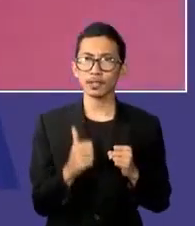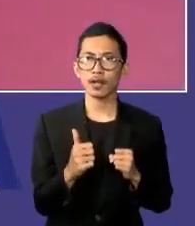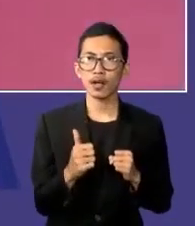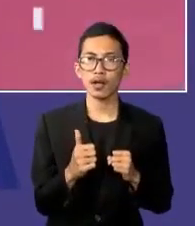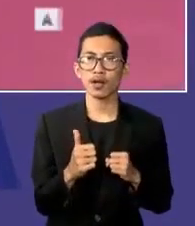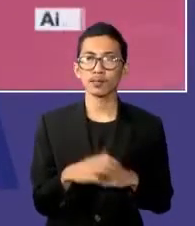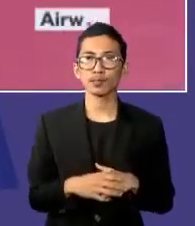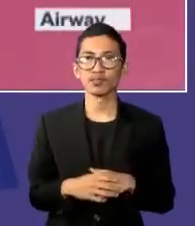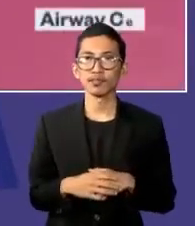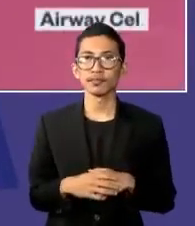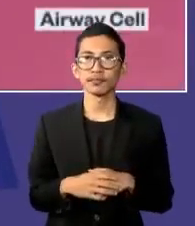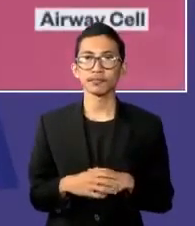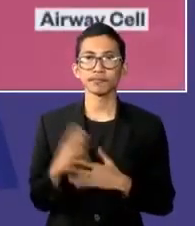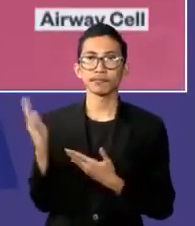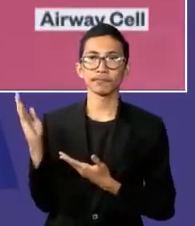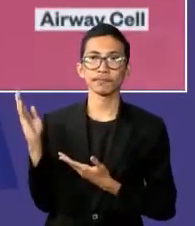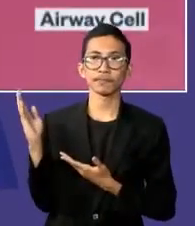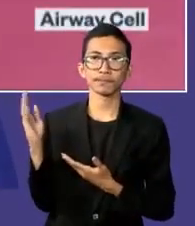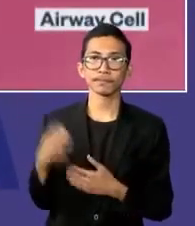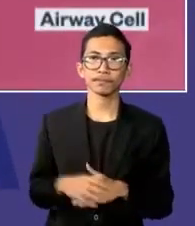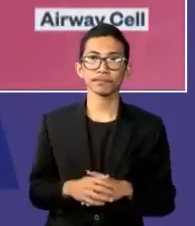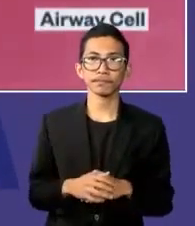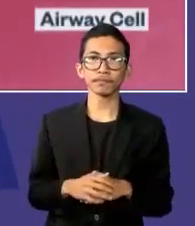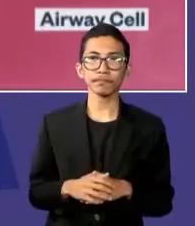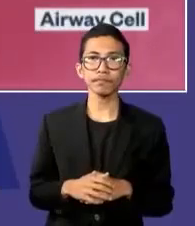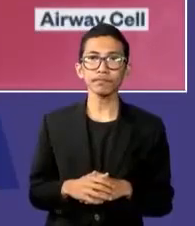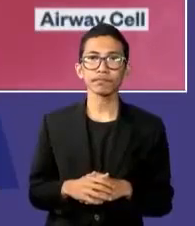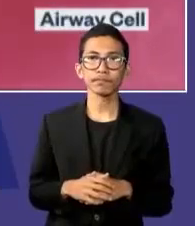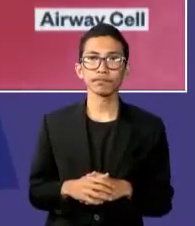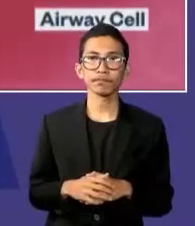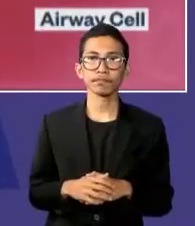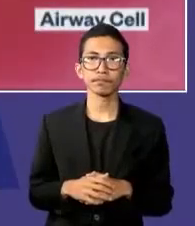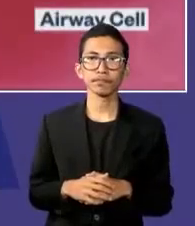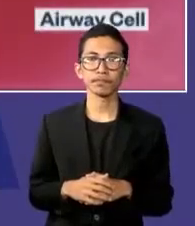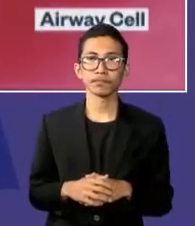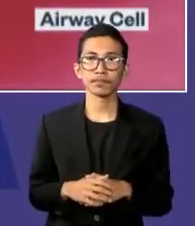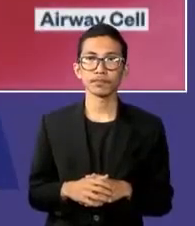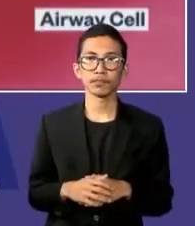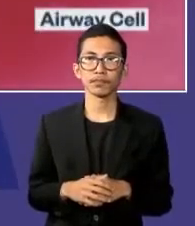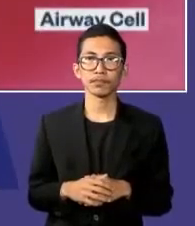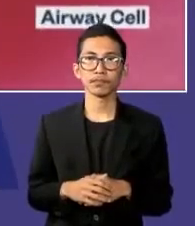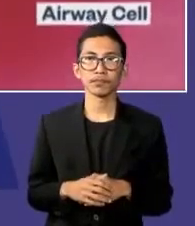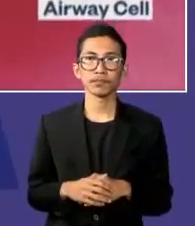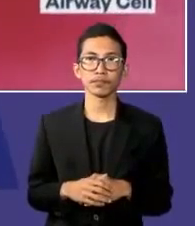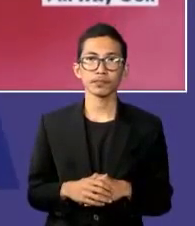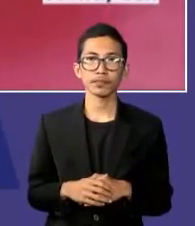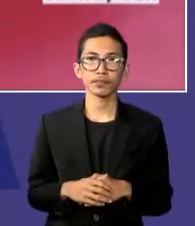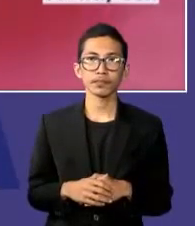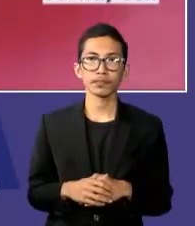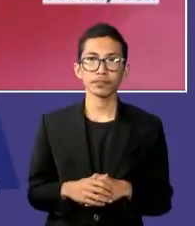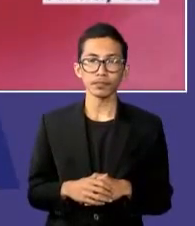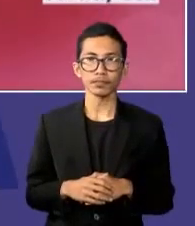itu akan menyebabkan ee rangsangan terjadinya kerusakan daripada ee jaringan paru itu sendiri apabila